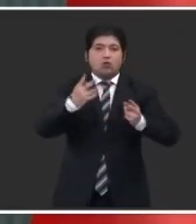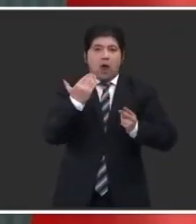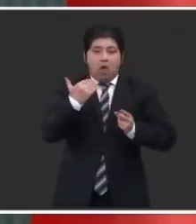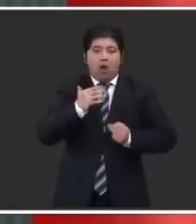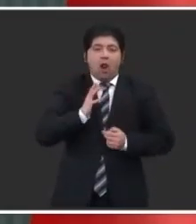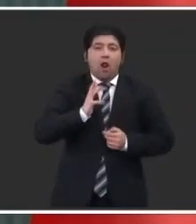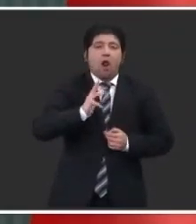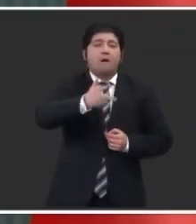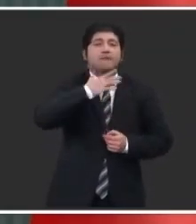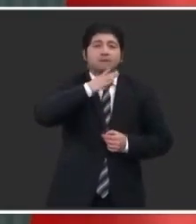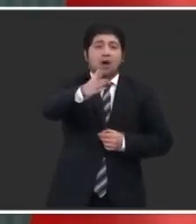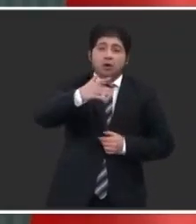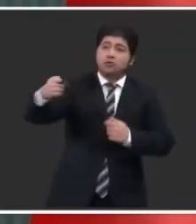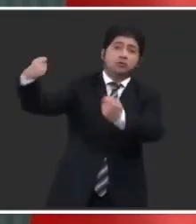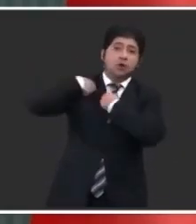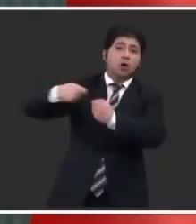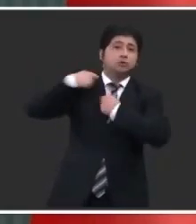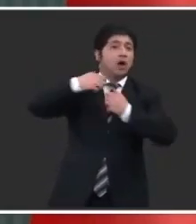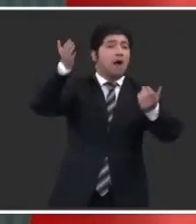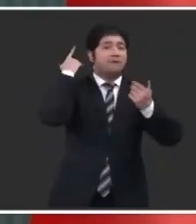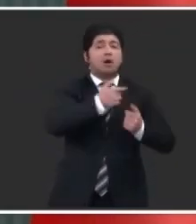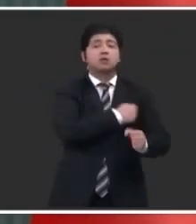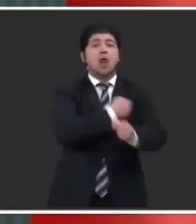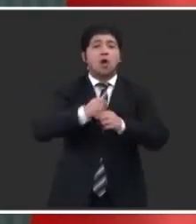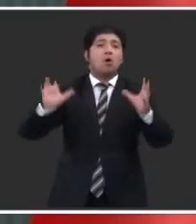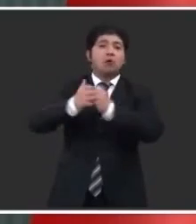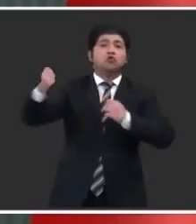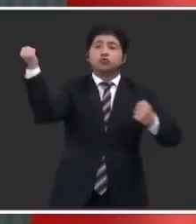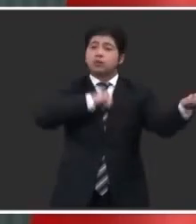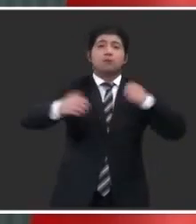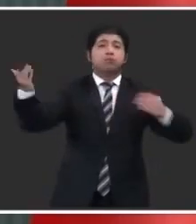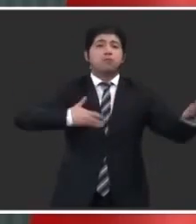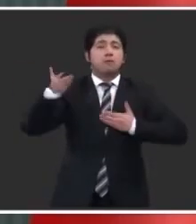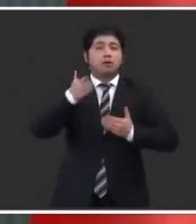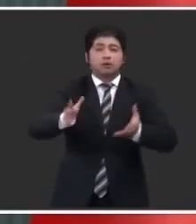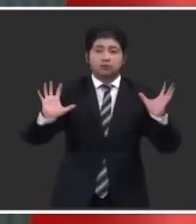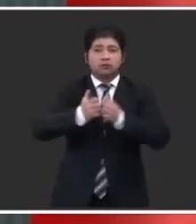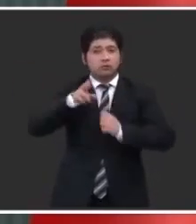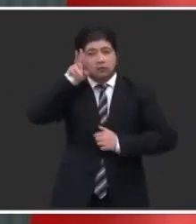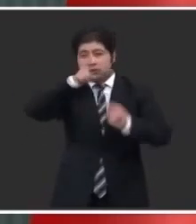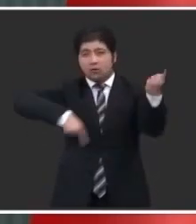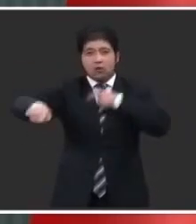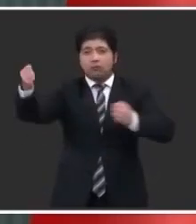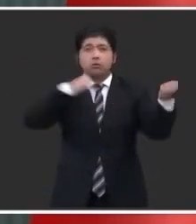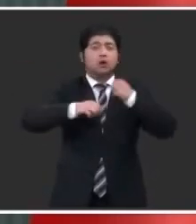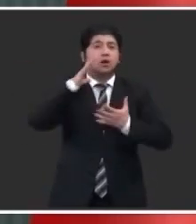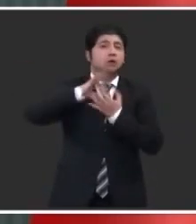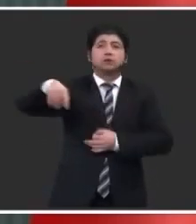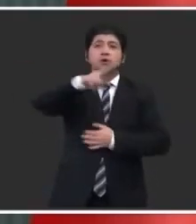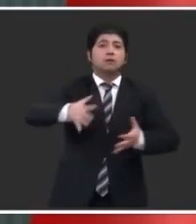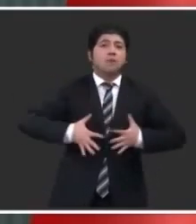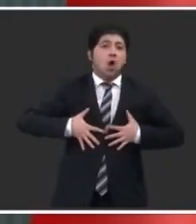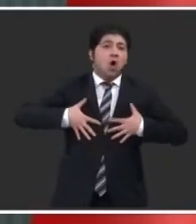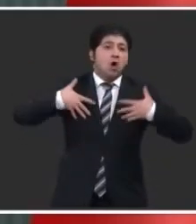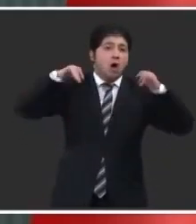yıllarca vesayetin baskısı terör örgütlerinin saldırıları çetelerin tehditleriyle bunalan insanımızı